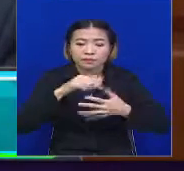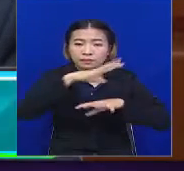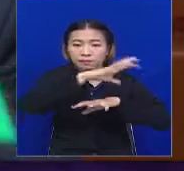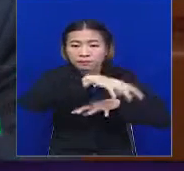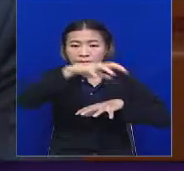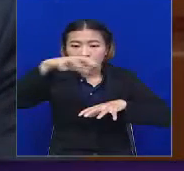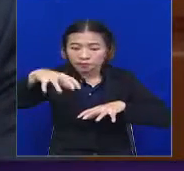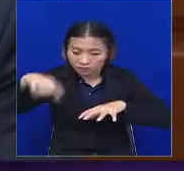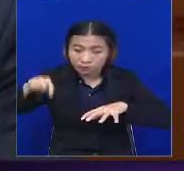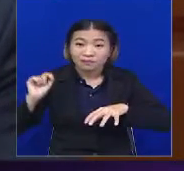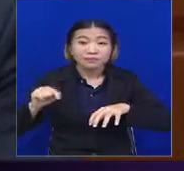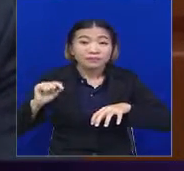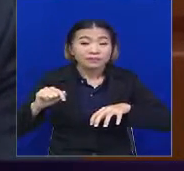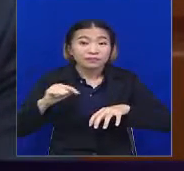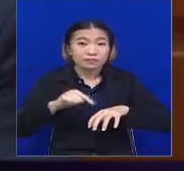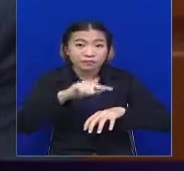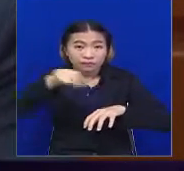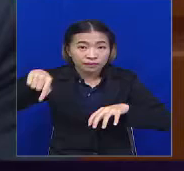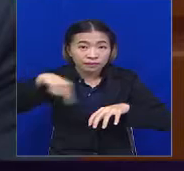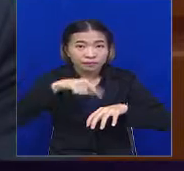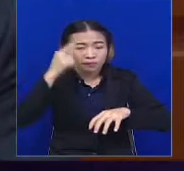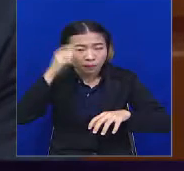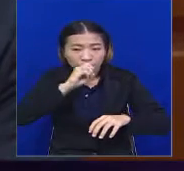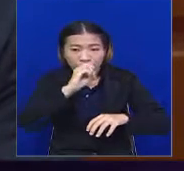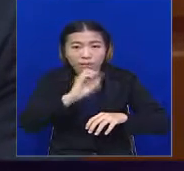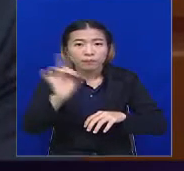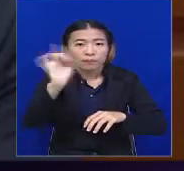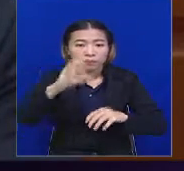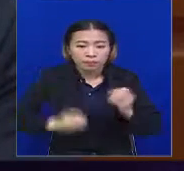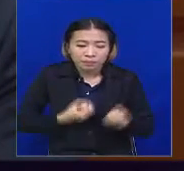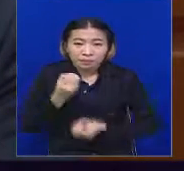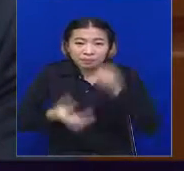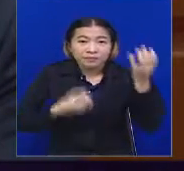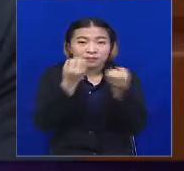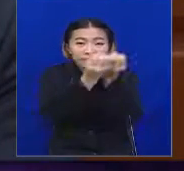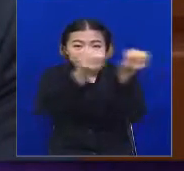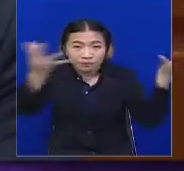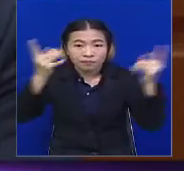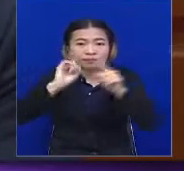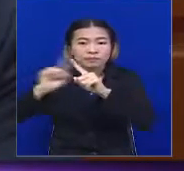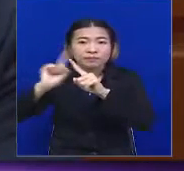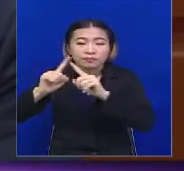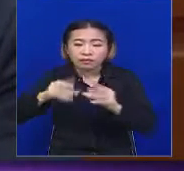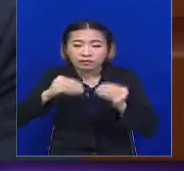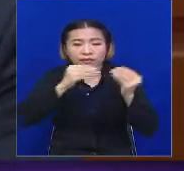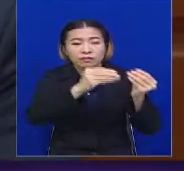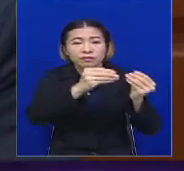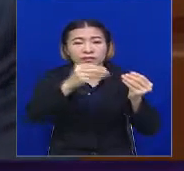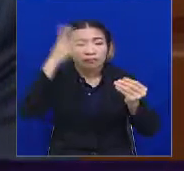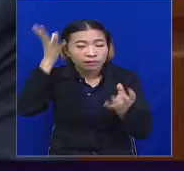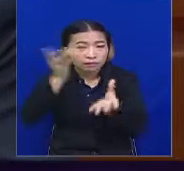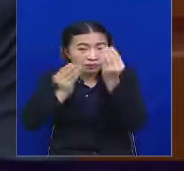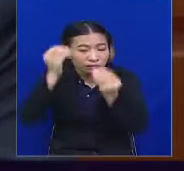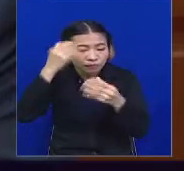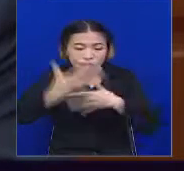ปพูดเพื่อที่จะบอกเล่าถึงเรื่องรัฐธรรมนูญสร้างความมั่นใจให้กับพวกนักลงทุนในตลาดหลักทรัพ